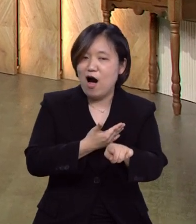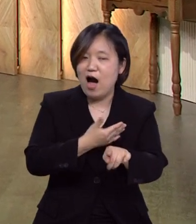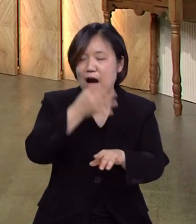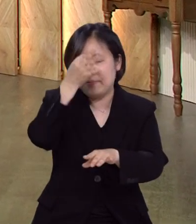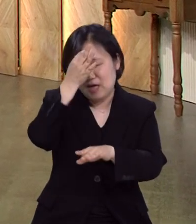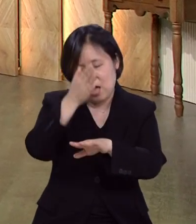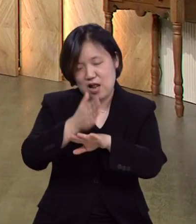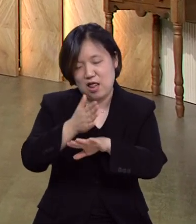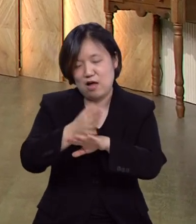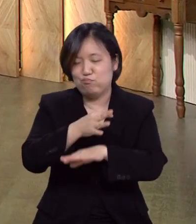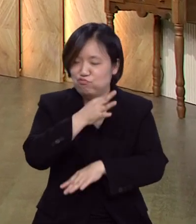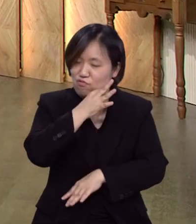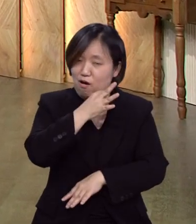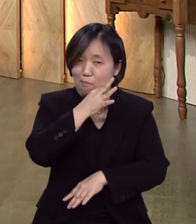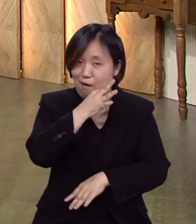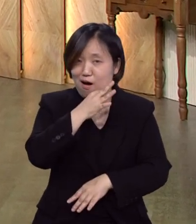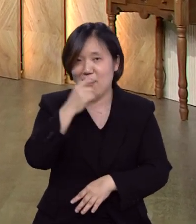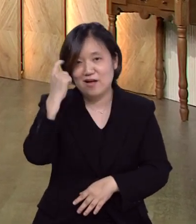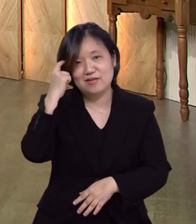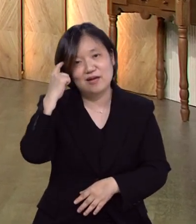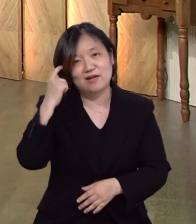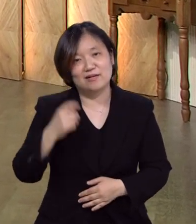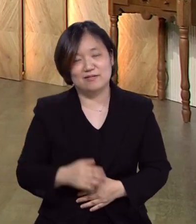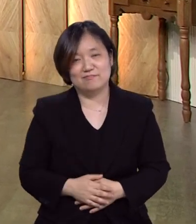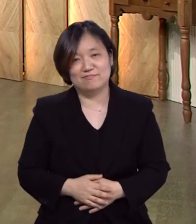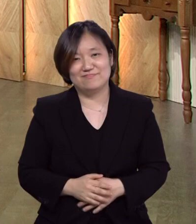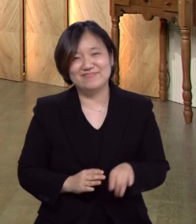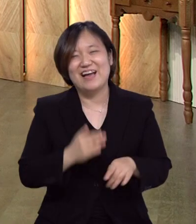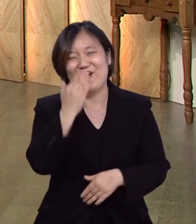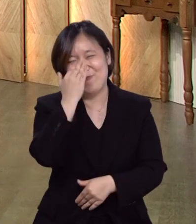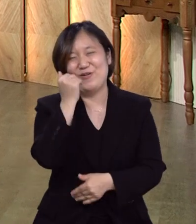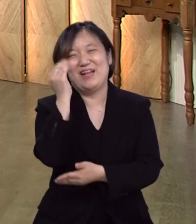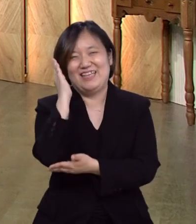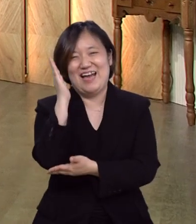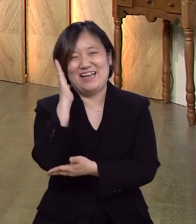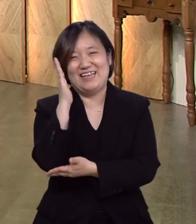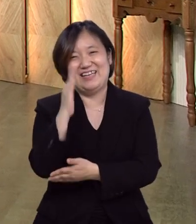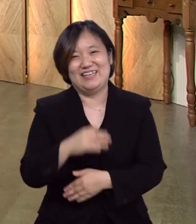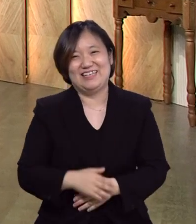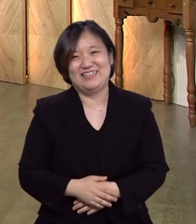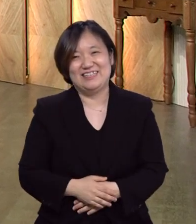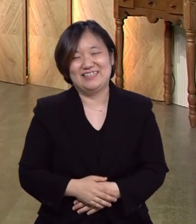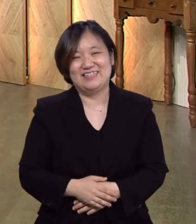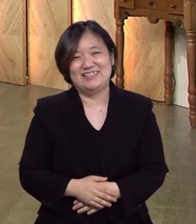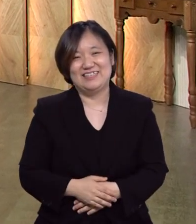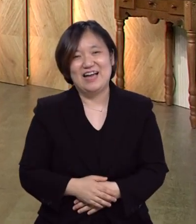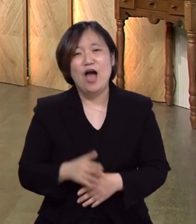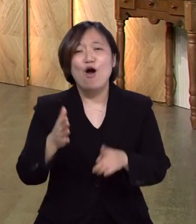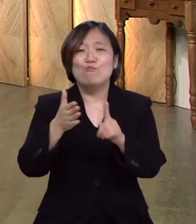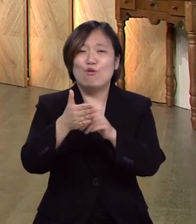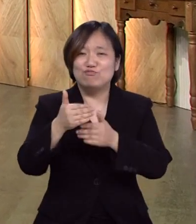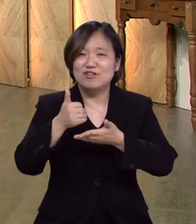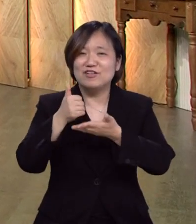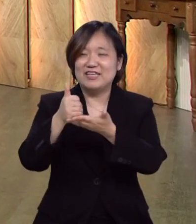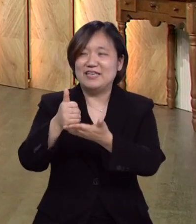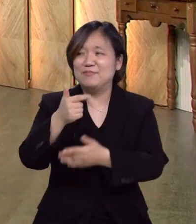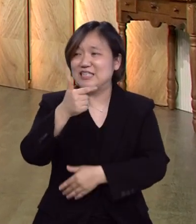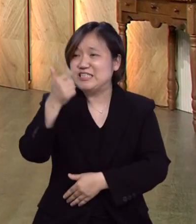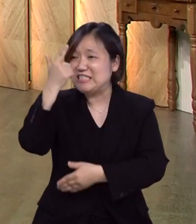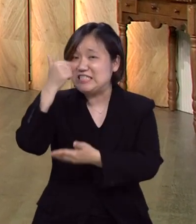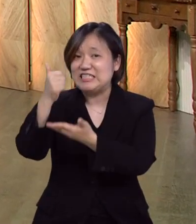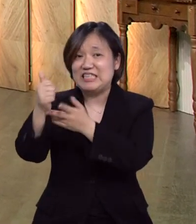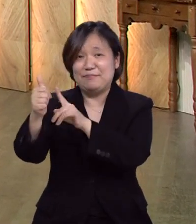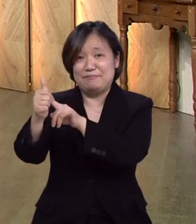없다 그래서 너무나 겸손한 분이라서 그렇게 부처님과 성철 스님을